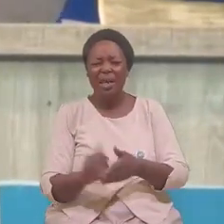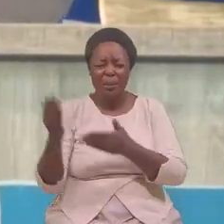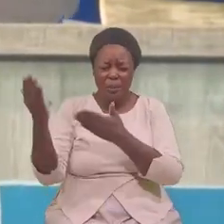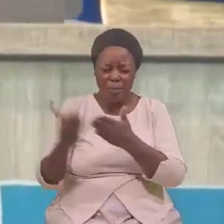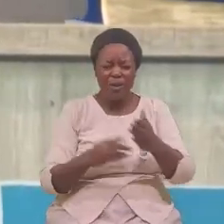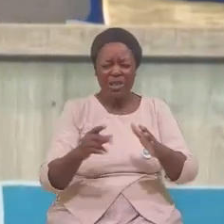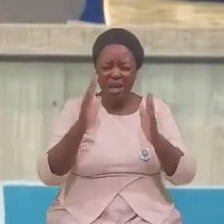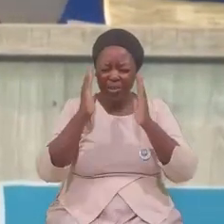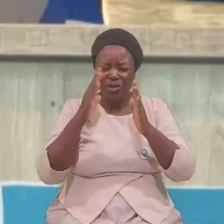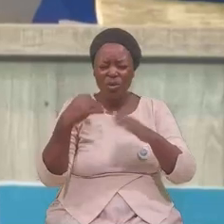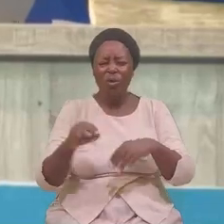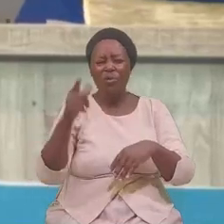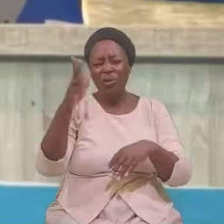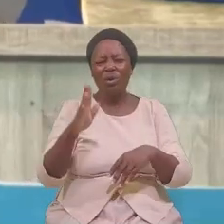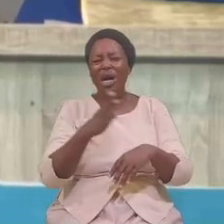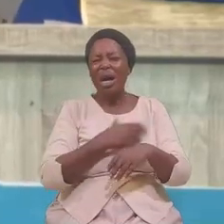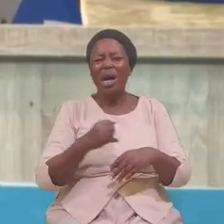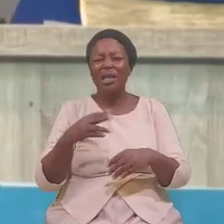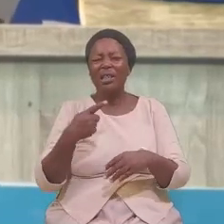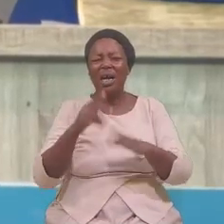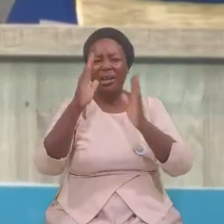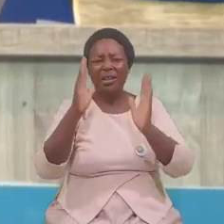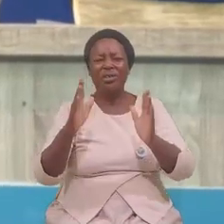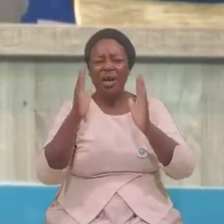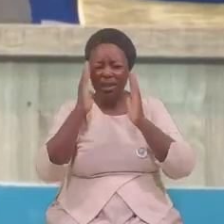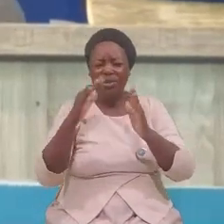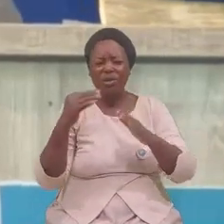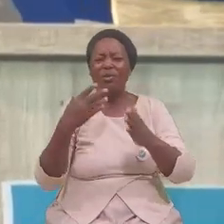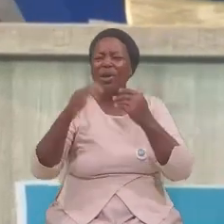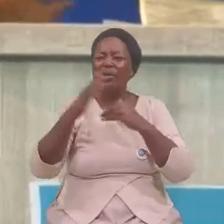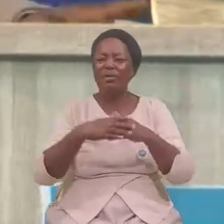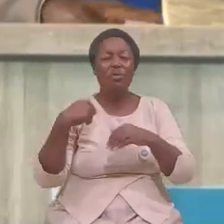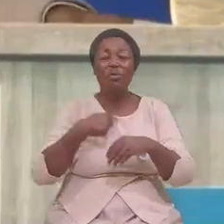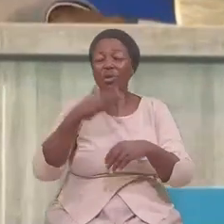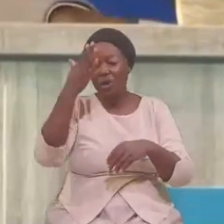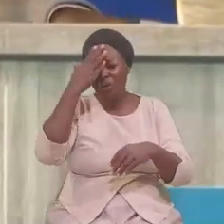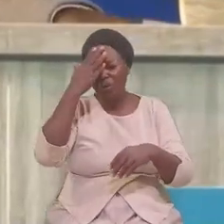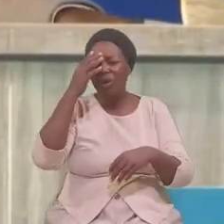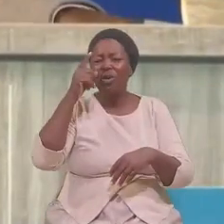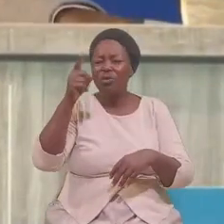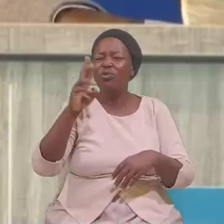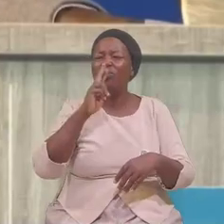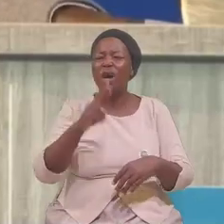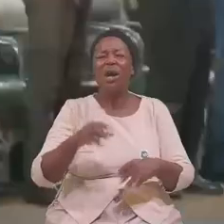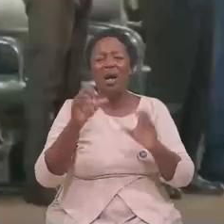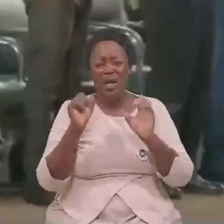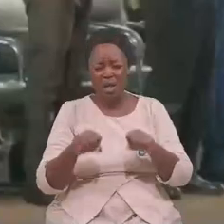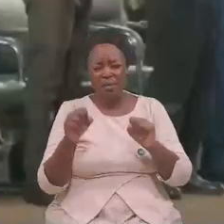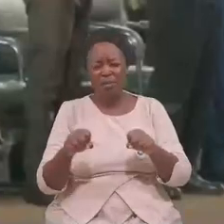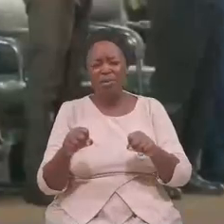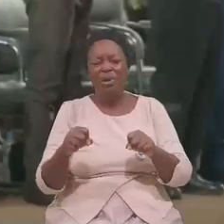de Dieu et l'attention du ciel. Nous savons que tu es capable. Nous